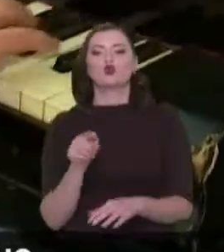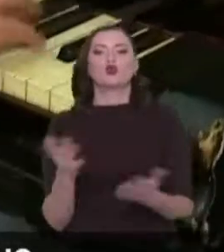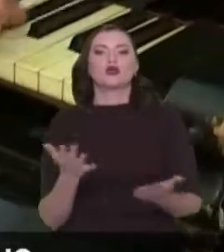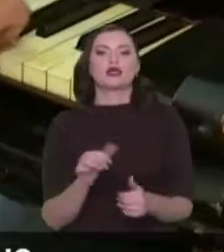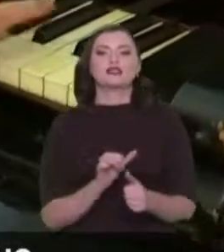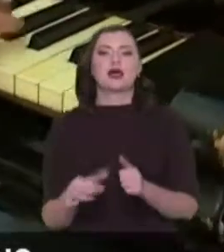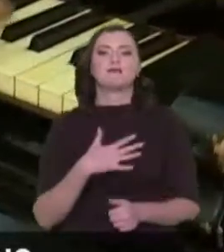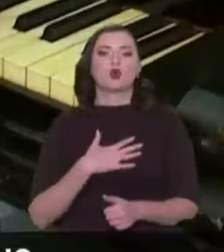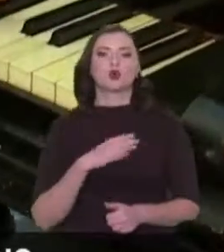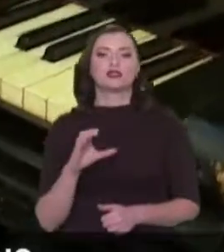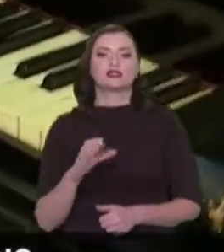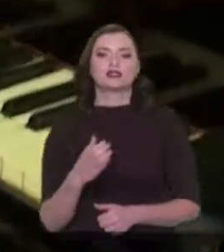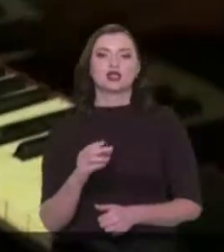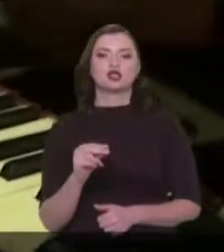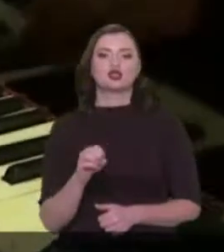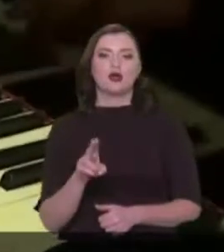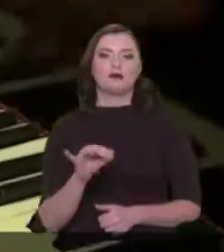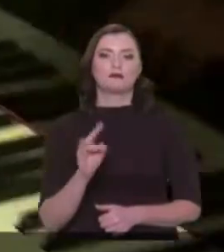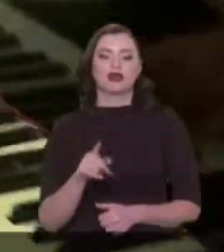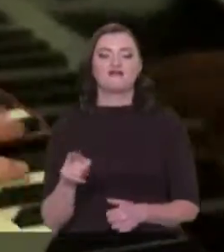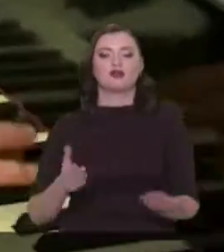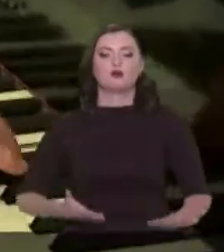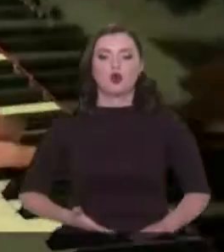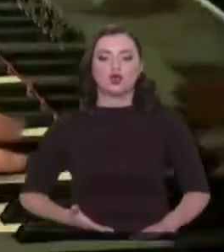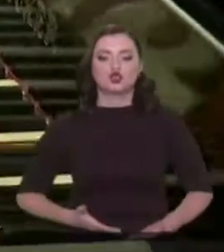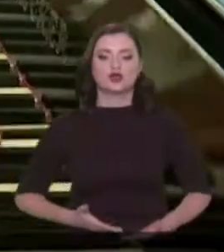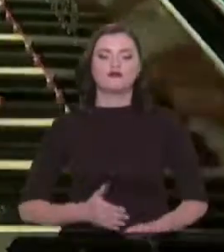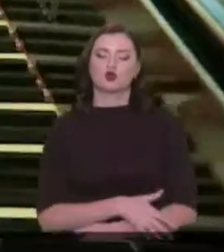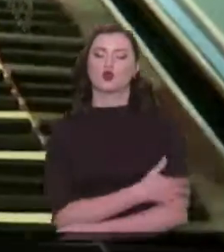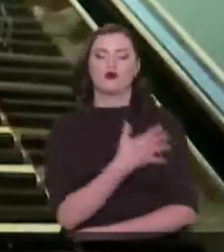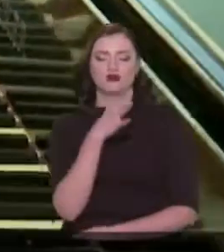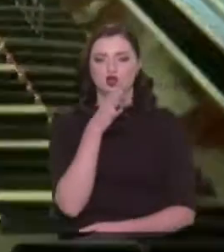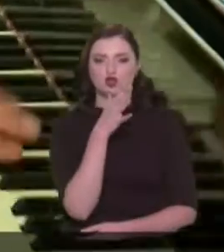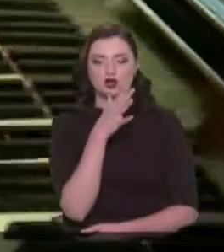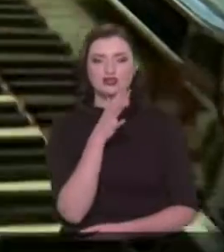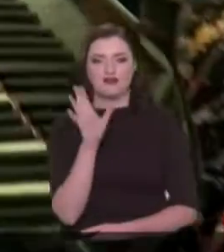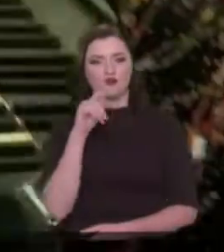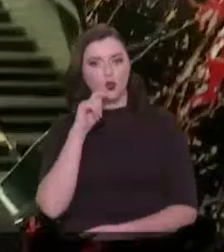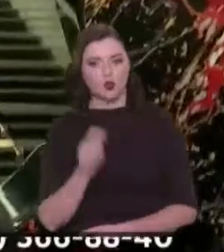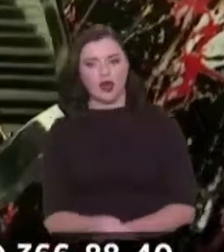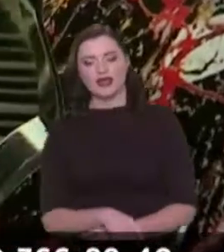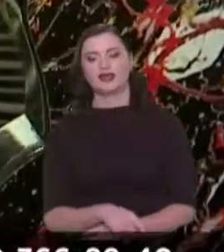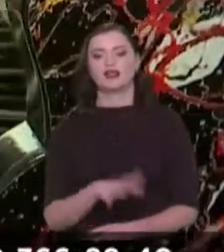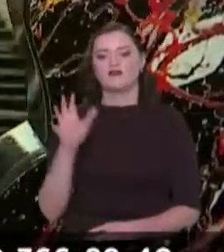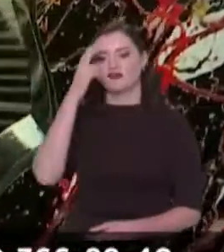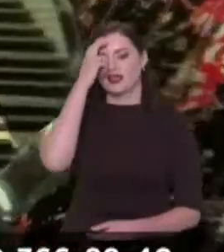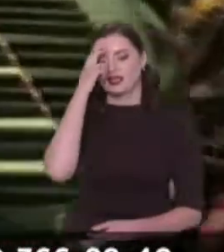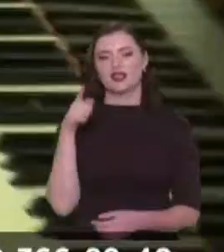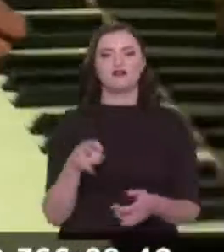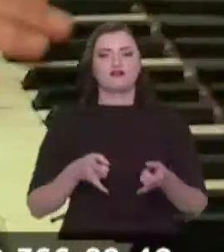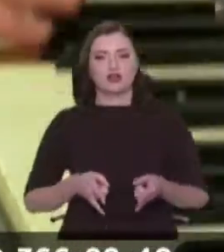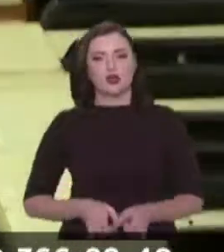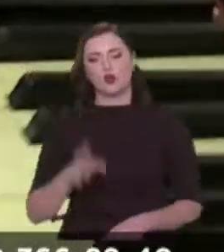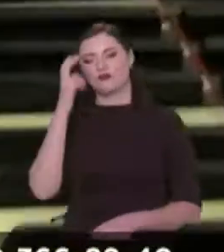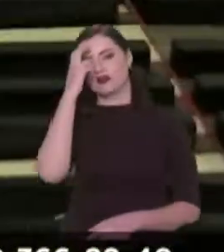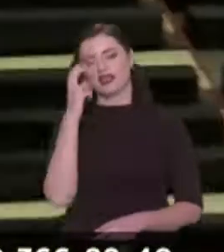саме любив Сергій Чепик. Він прожив досить довгий час в Україні, в Києві він народився, в Києві